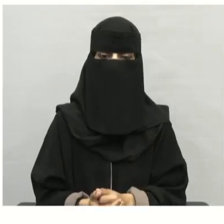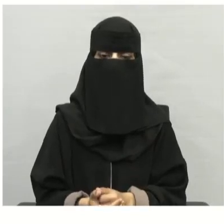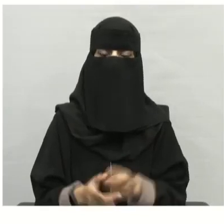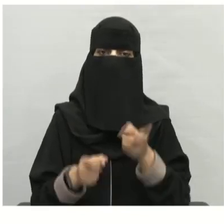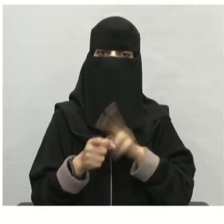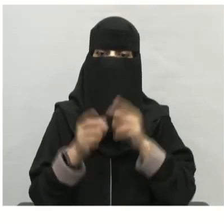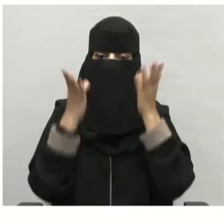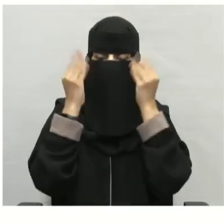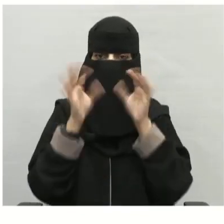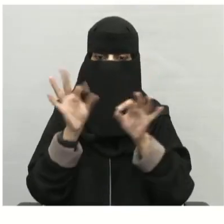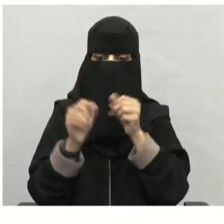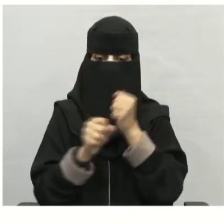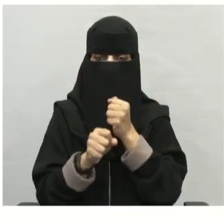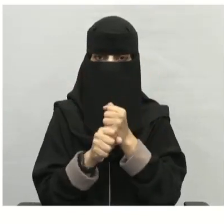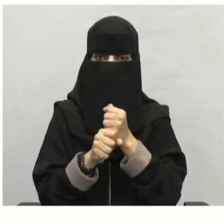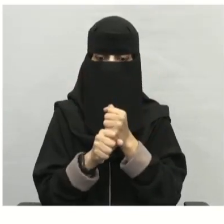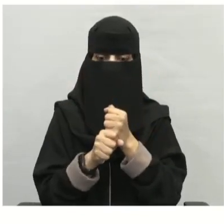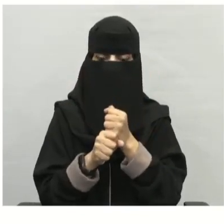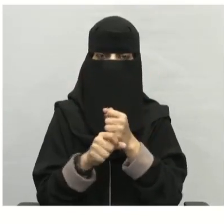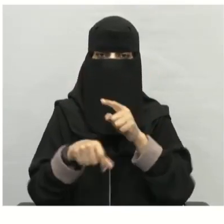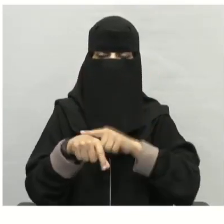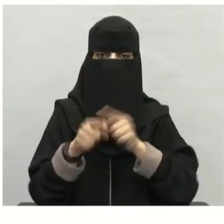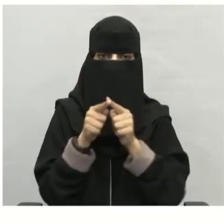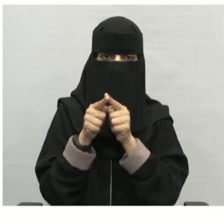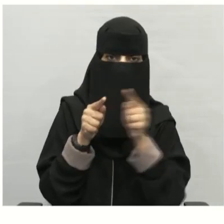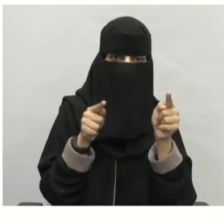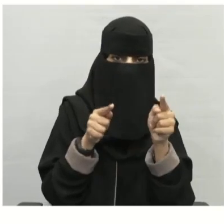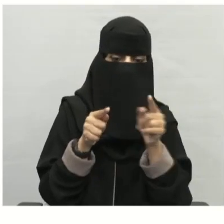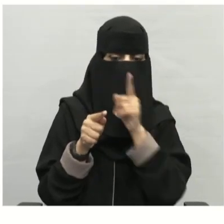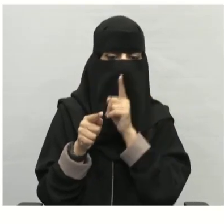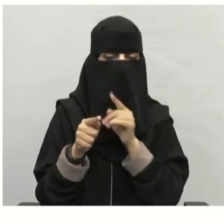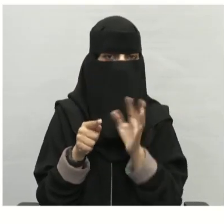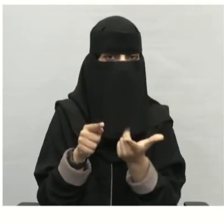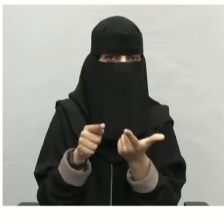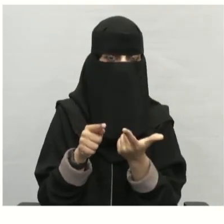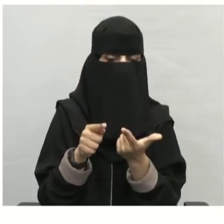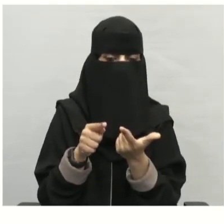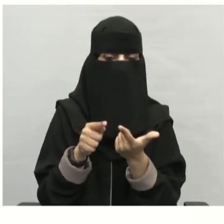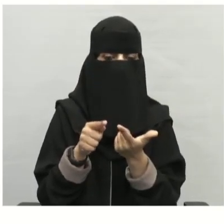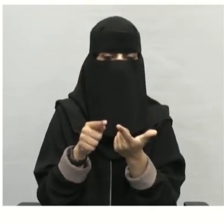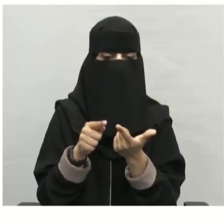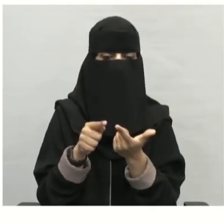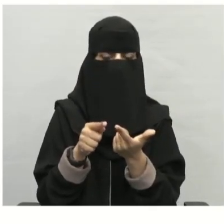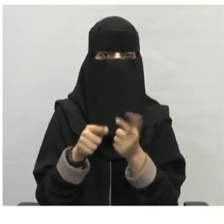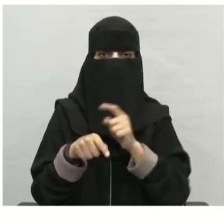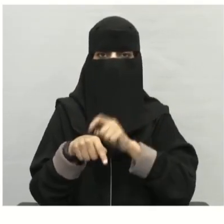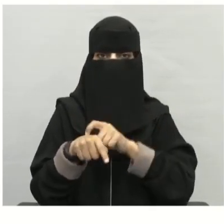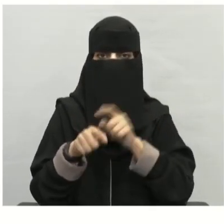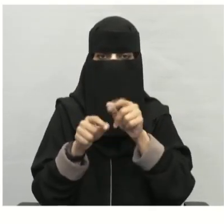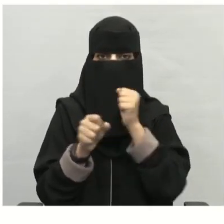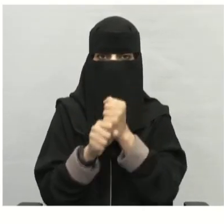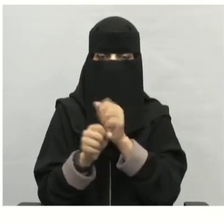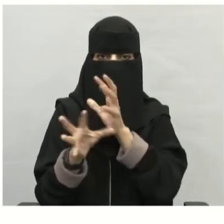ايضا تعرفنا على بعض المصطلحات منها فتره الصلاحيه ماذا اقصد بها هي الفتره الزمنيه التي